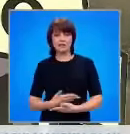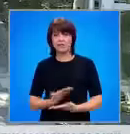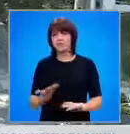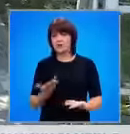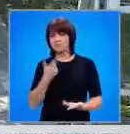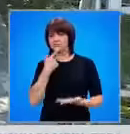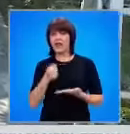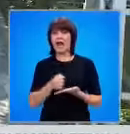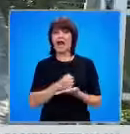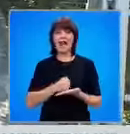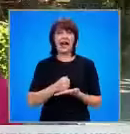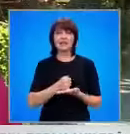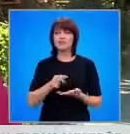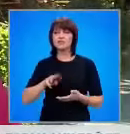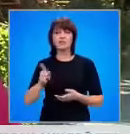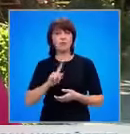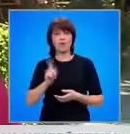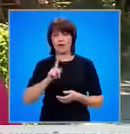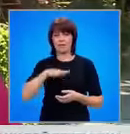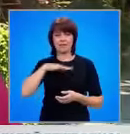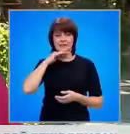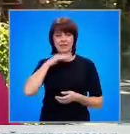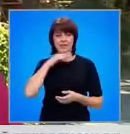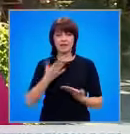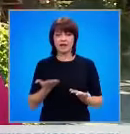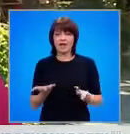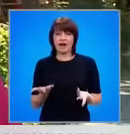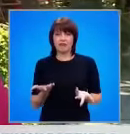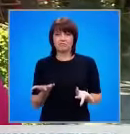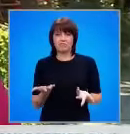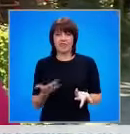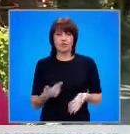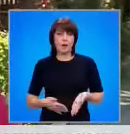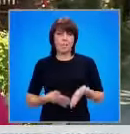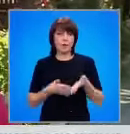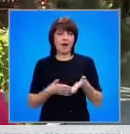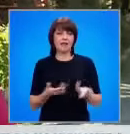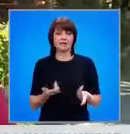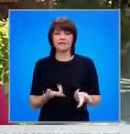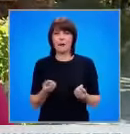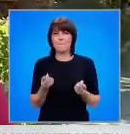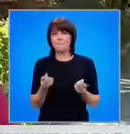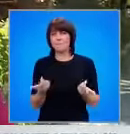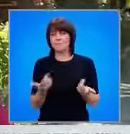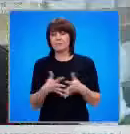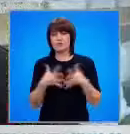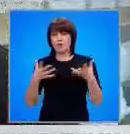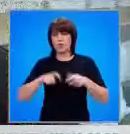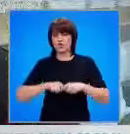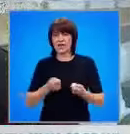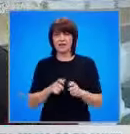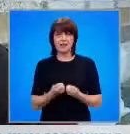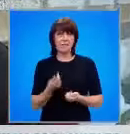Лекарства за друго няма да стигнат. Тя, какво ще помогнем с нея? Те толкова ще ти има, че.